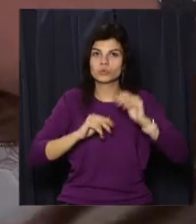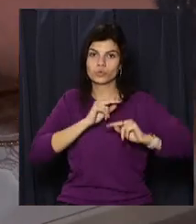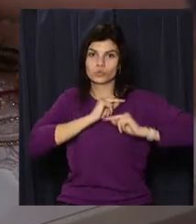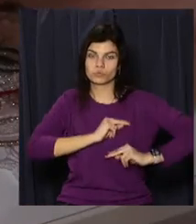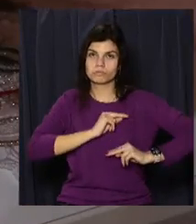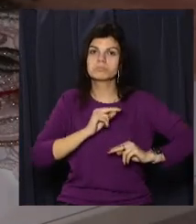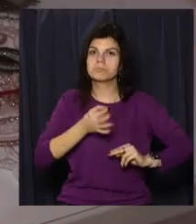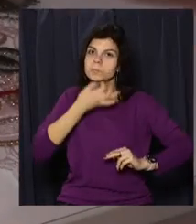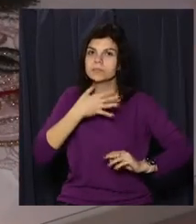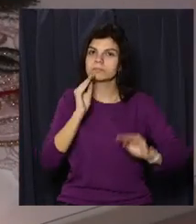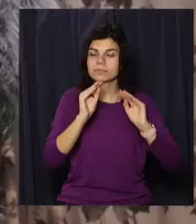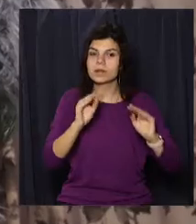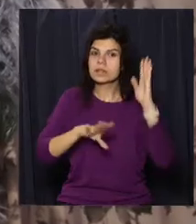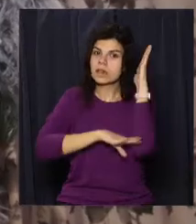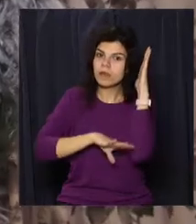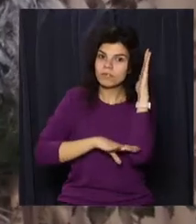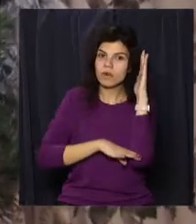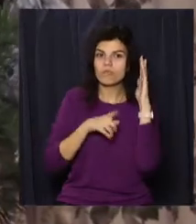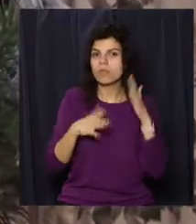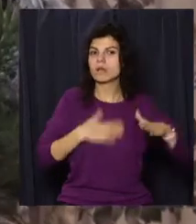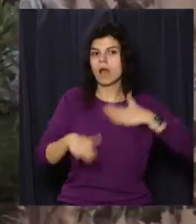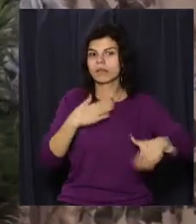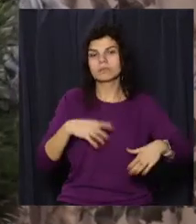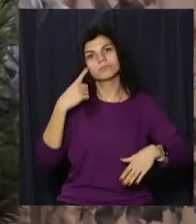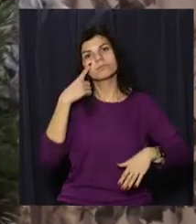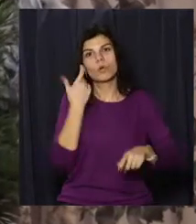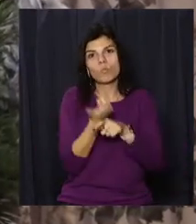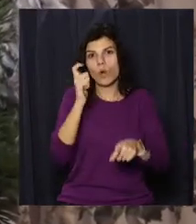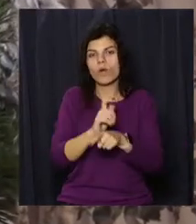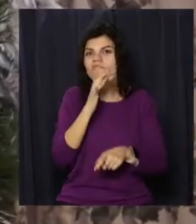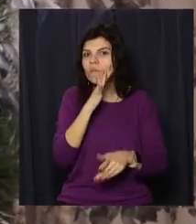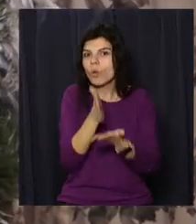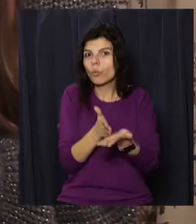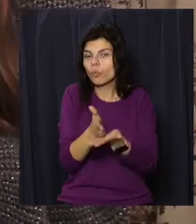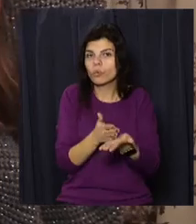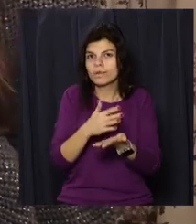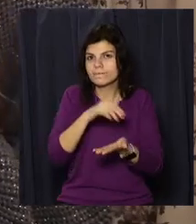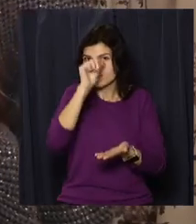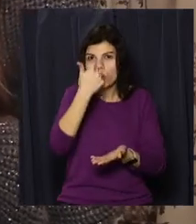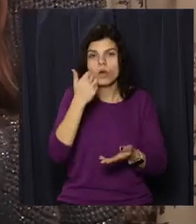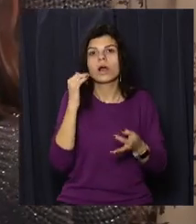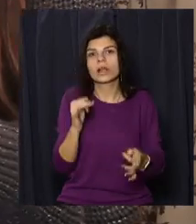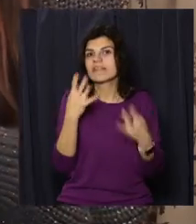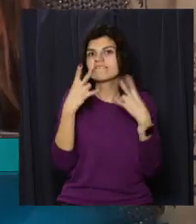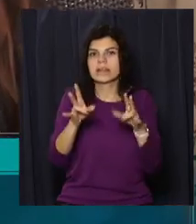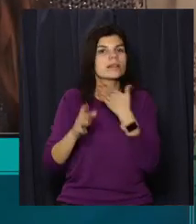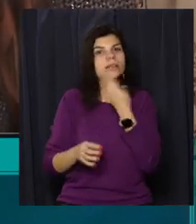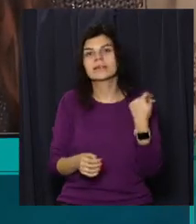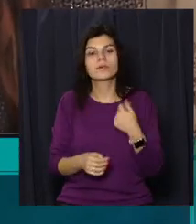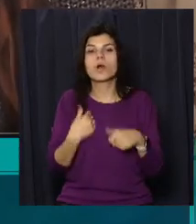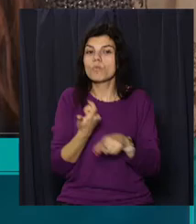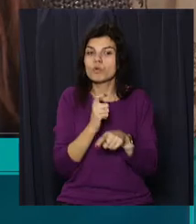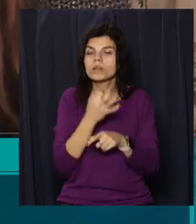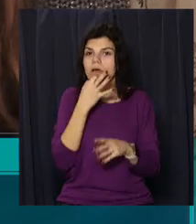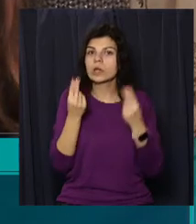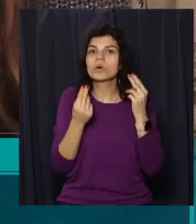у Анни – дерев'яні. Каже, вони радують око довше та не шкодять навколишньому середовищу. Більше мені подобаються іграшки дерев'яні,